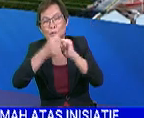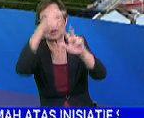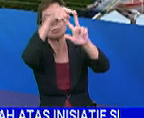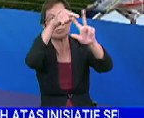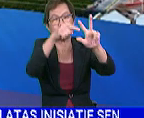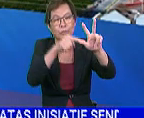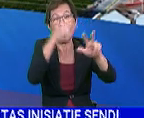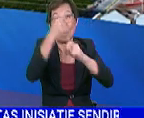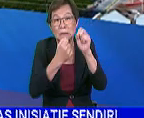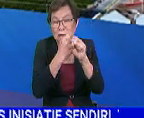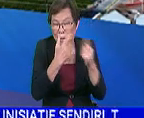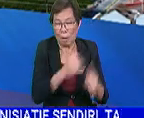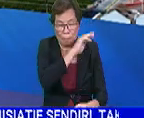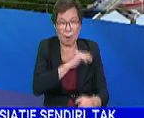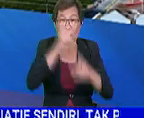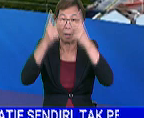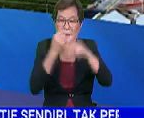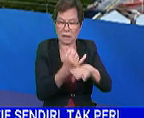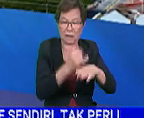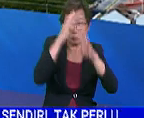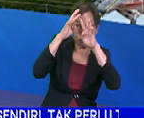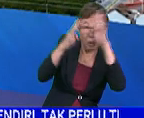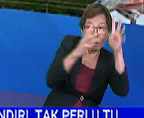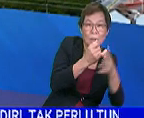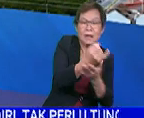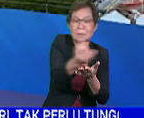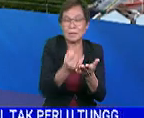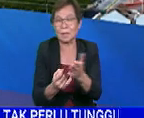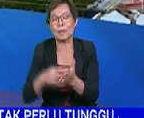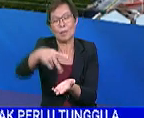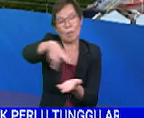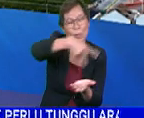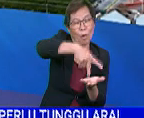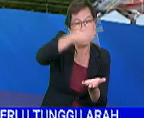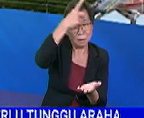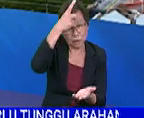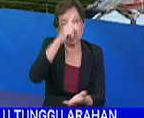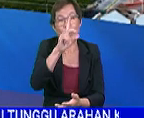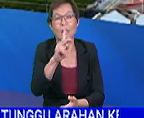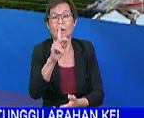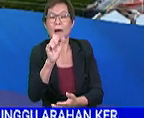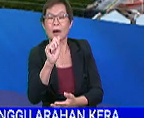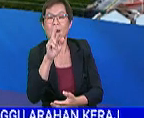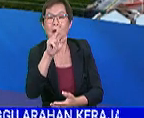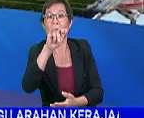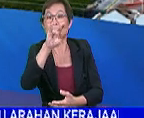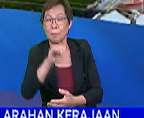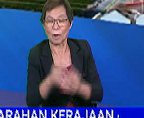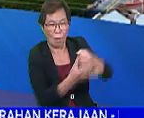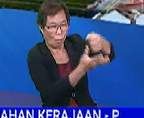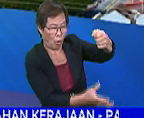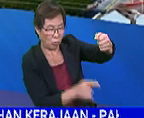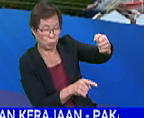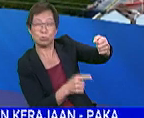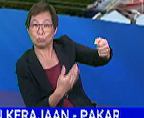bagi tahun ini menteri pelancongan industri kreatif dan seni persembahan Datuk Seri Abdul Karim Rahman Hamzah berkata peruntukan